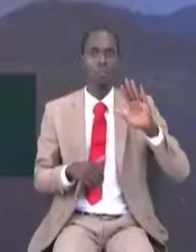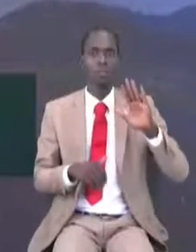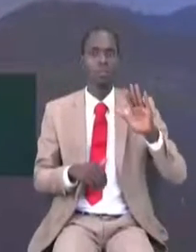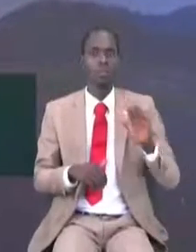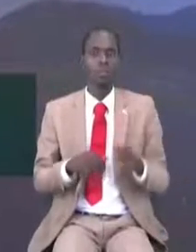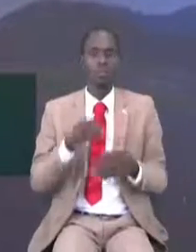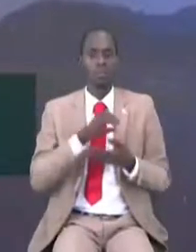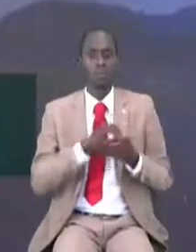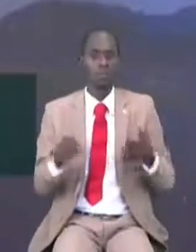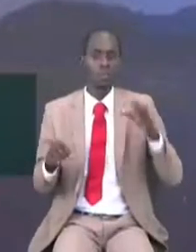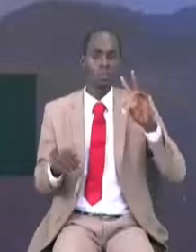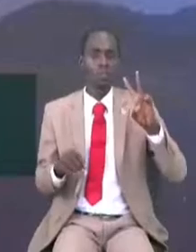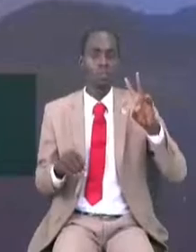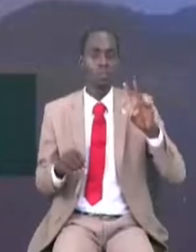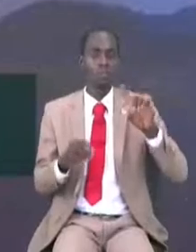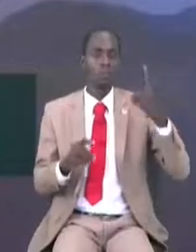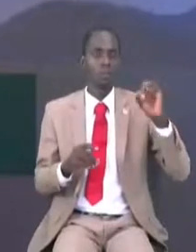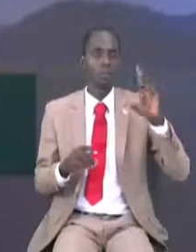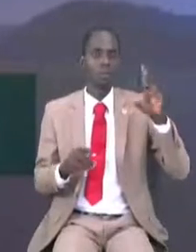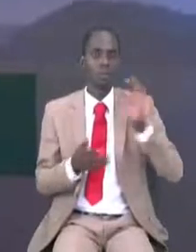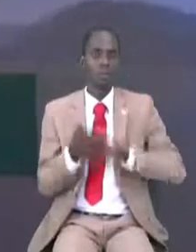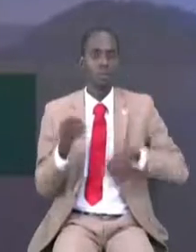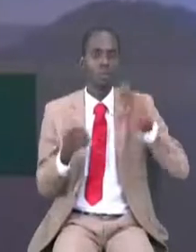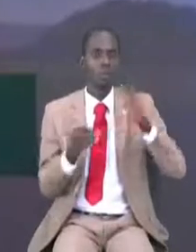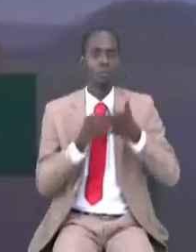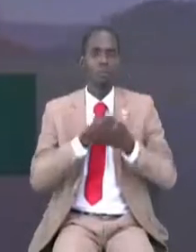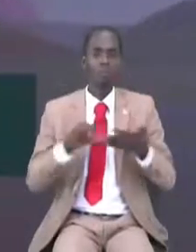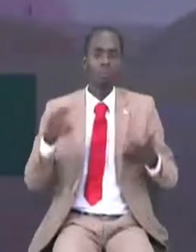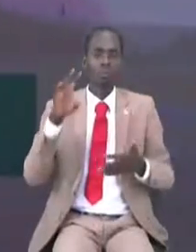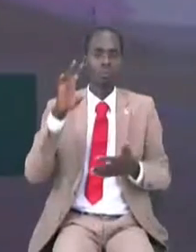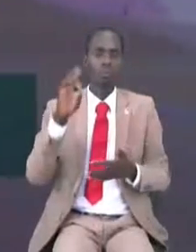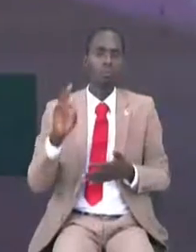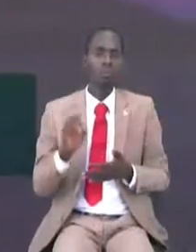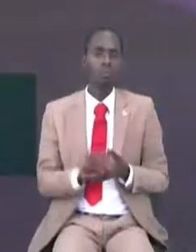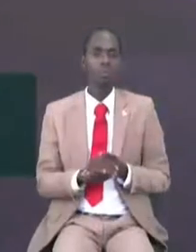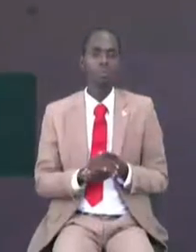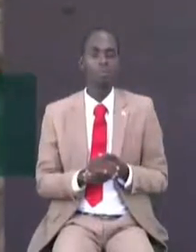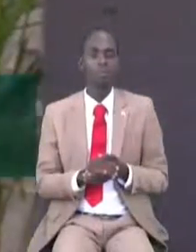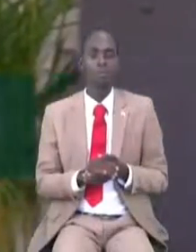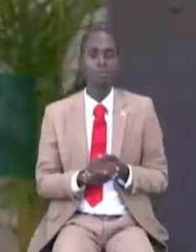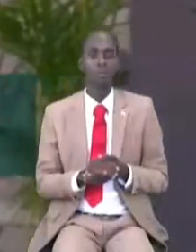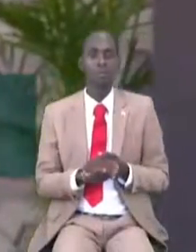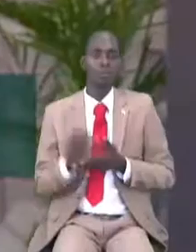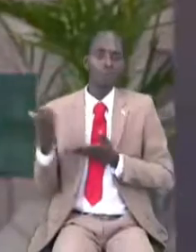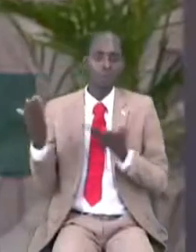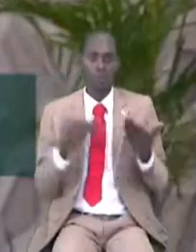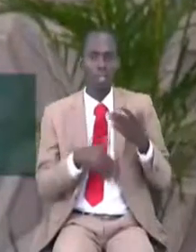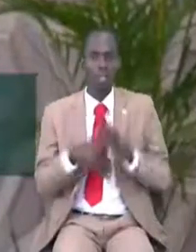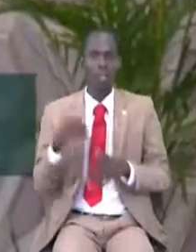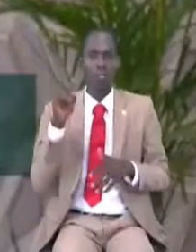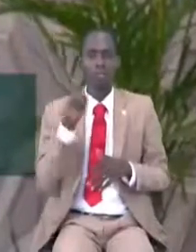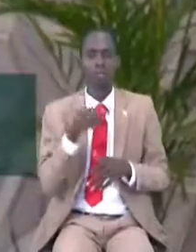1 Corinthiens 5, 7. Faites disparaître le vieux levain, afin que vous soyez une pâte